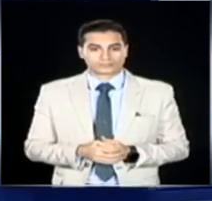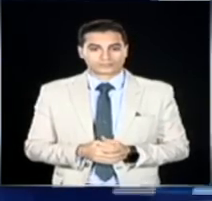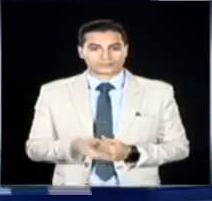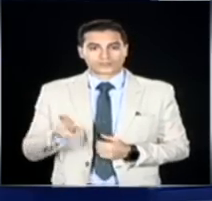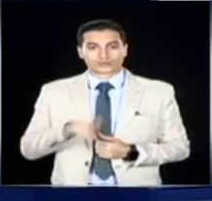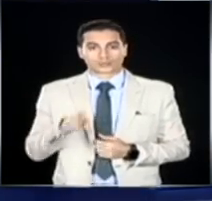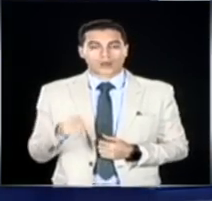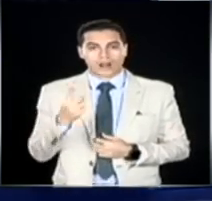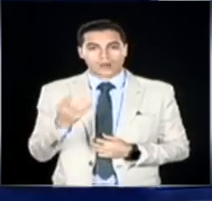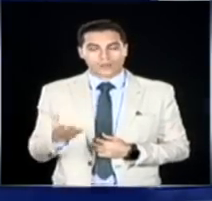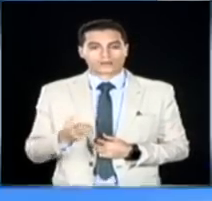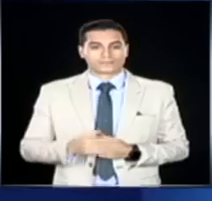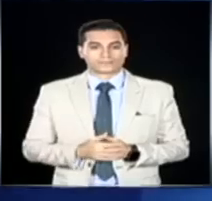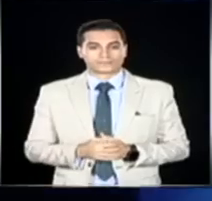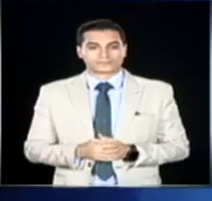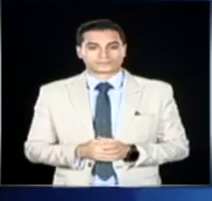السؤال الاول